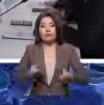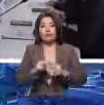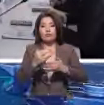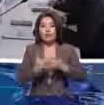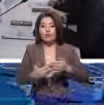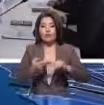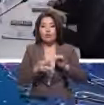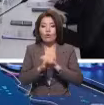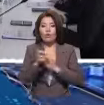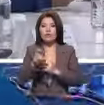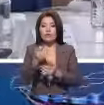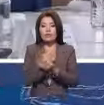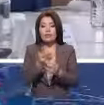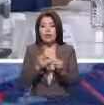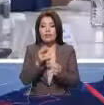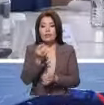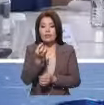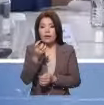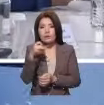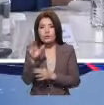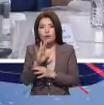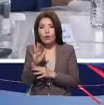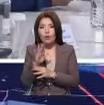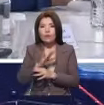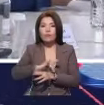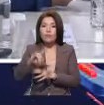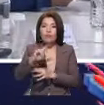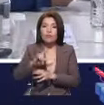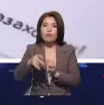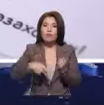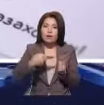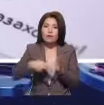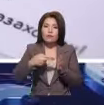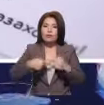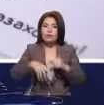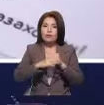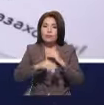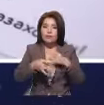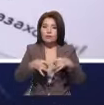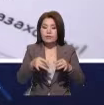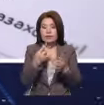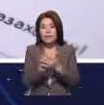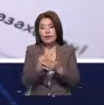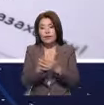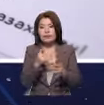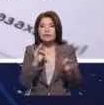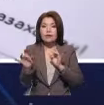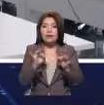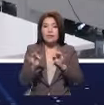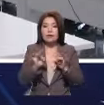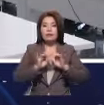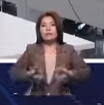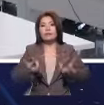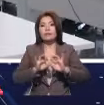пен ұлыс өкілдері бейнеленген анимациялық видеороликтер, ұшақтар мен пойыздарда, қоғамдық көліктерде көрсетіліп, халыққа ақпараттық түсіндірме